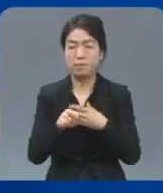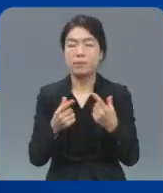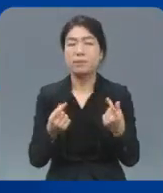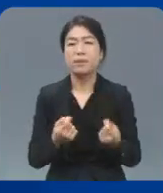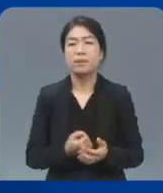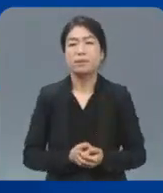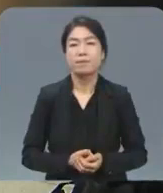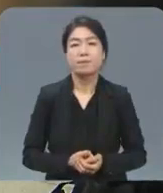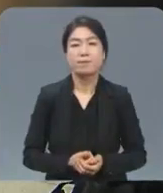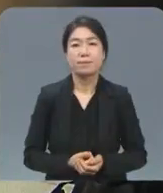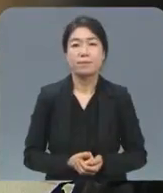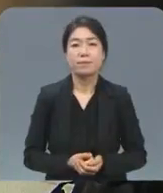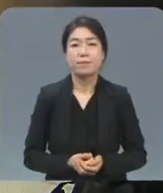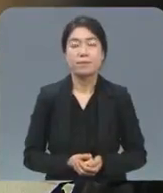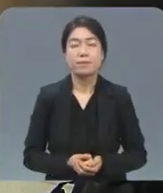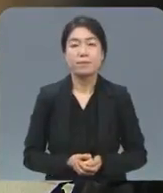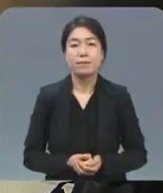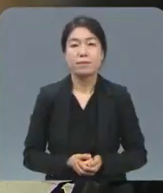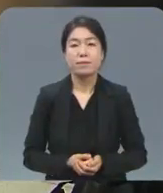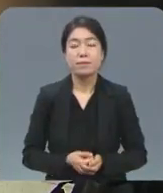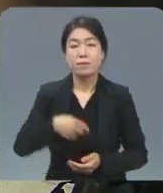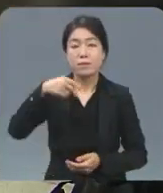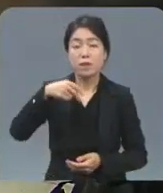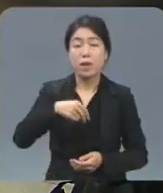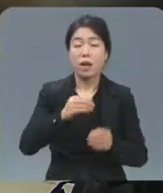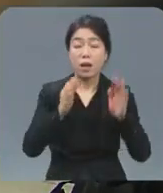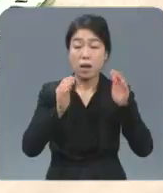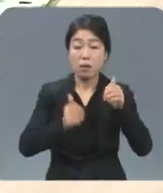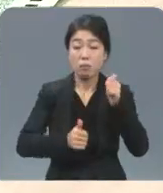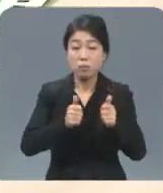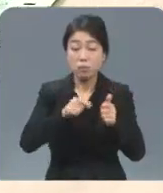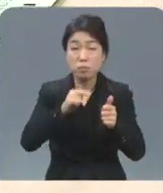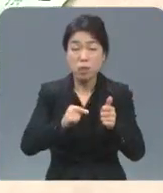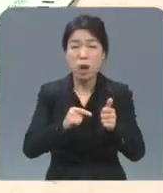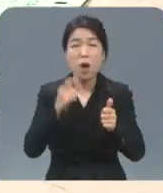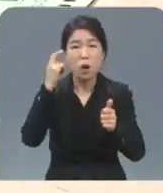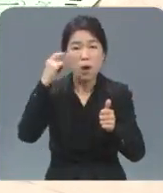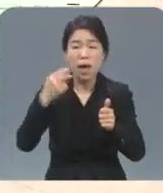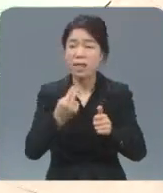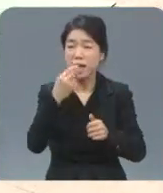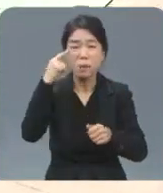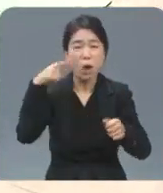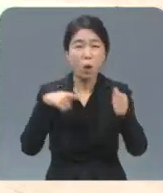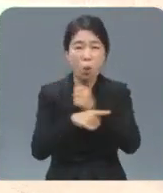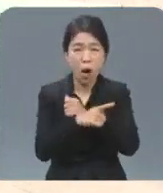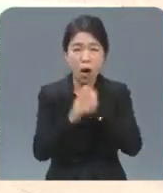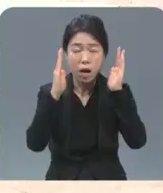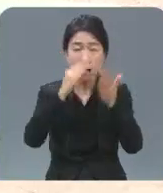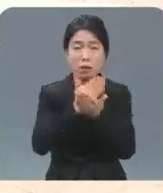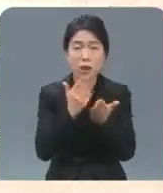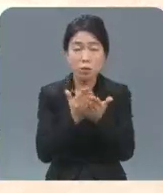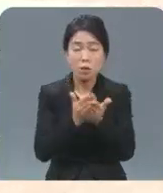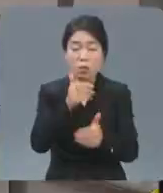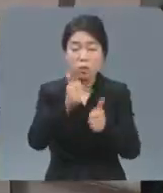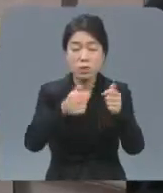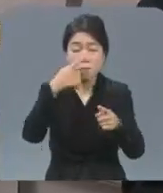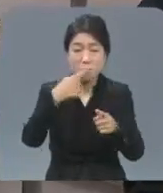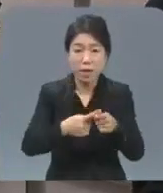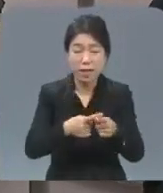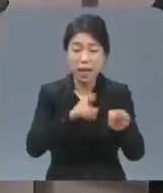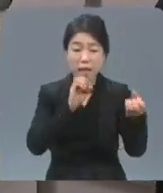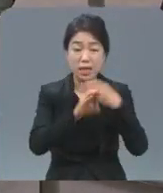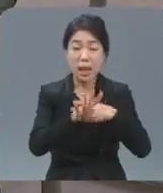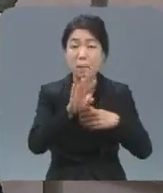정답이었다는 것입니다. 생명과학 과목은 시험 도중 오류가 발견돼 문제가 수정됐는데 바뀌기 이전